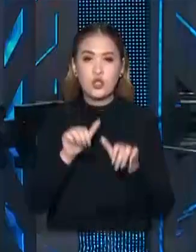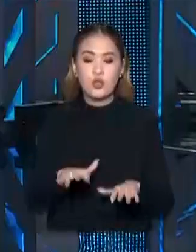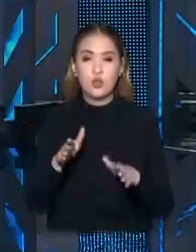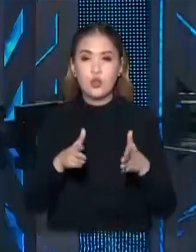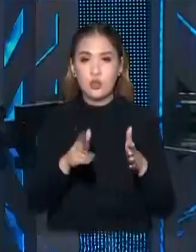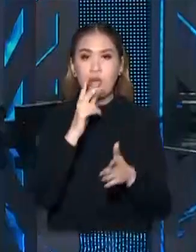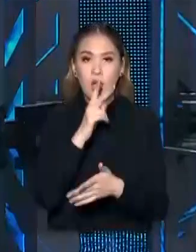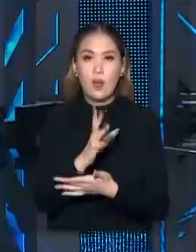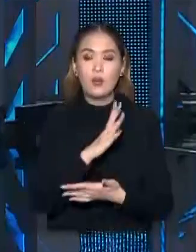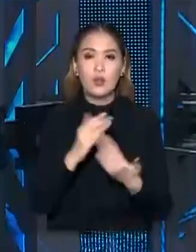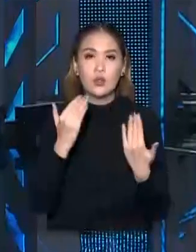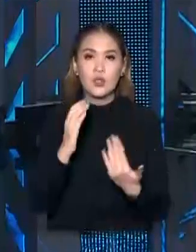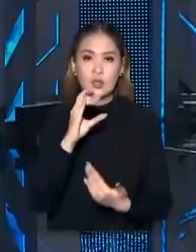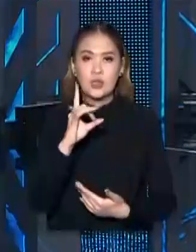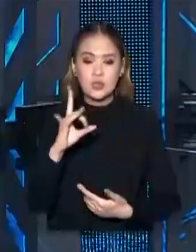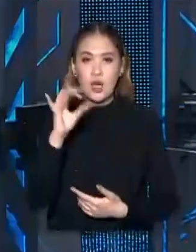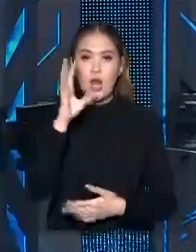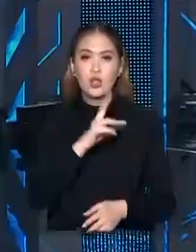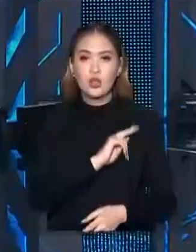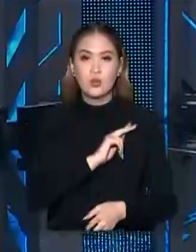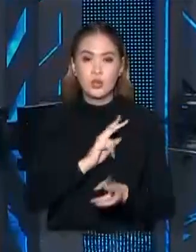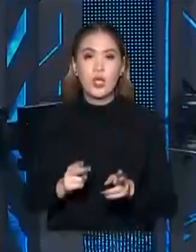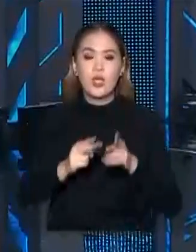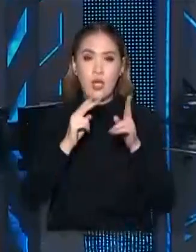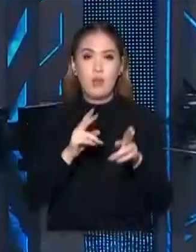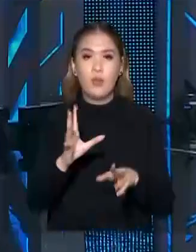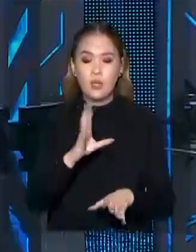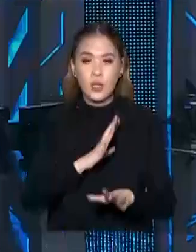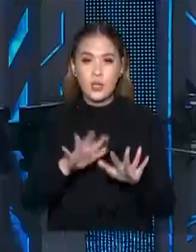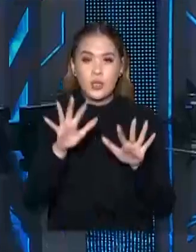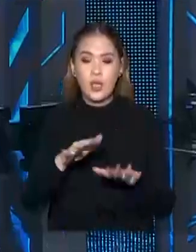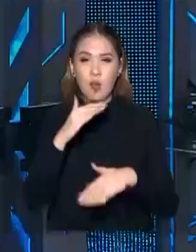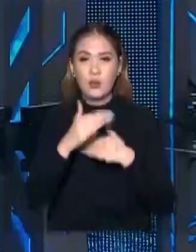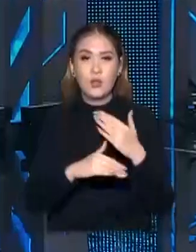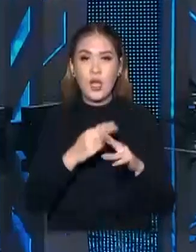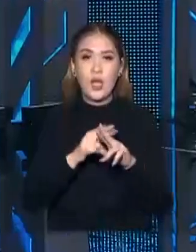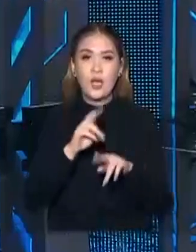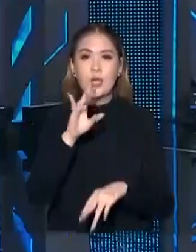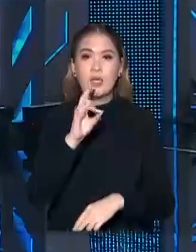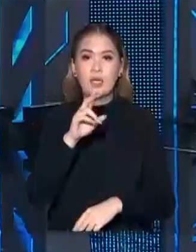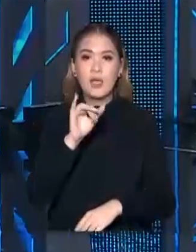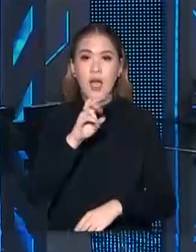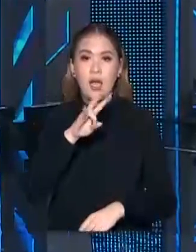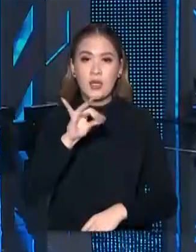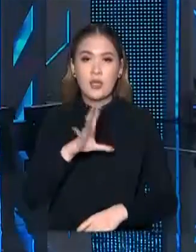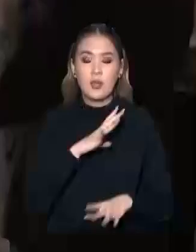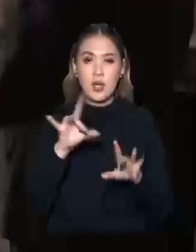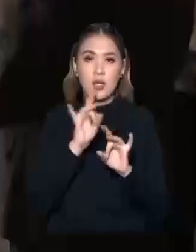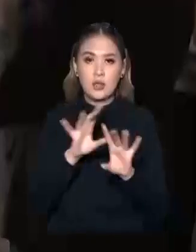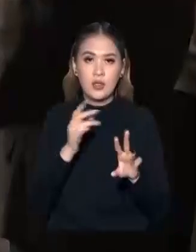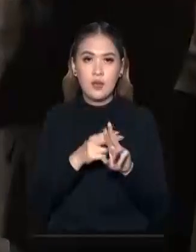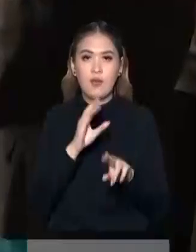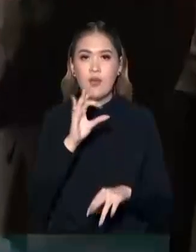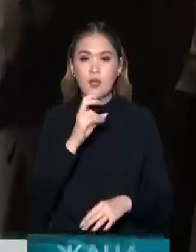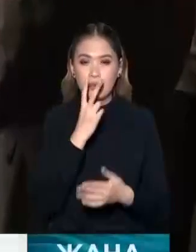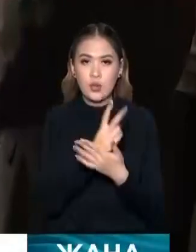қарастырылған. Бүгін Сыр өңіріне жұмыс сапарымен барған ақпарат және қоғамдық даму министрі Дархан Қыдырәлі осылай деп мәлімдеді. Ведомство